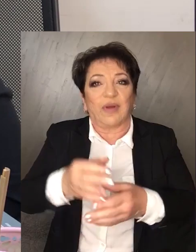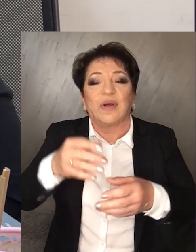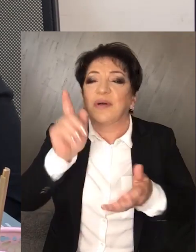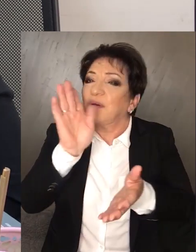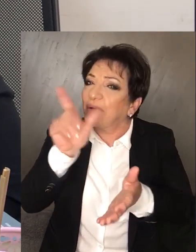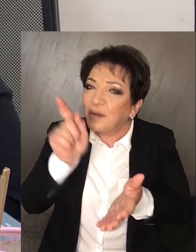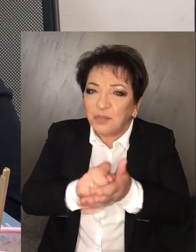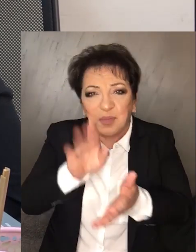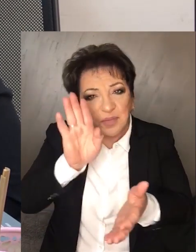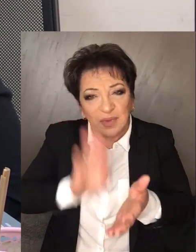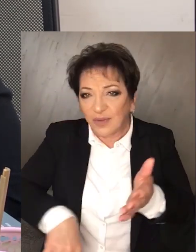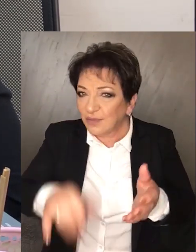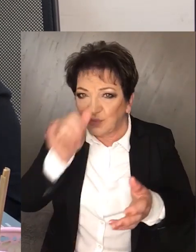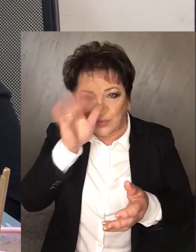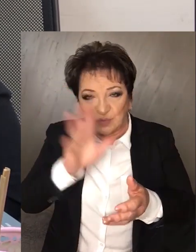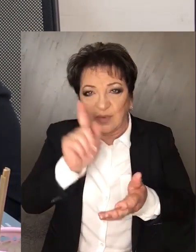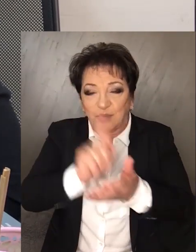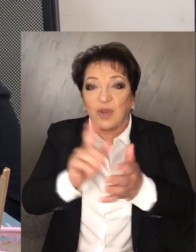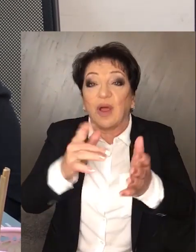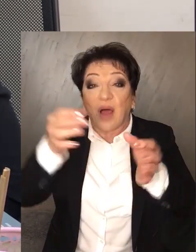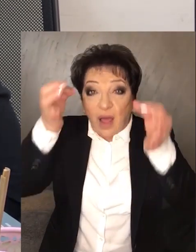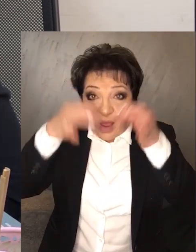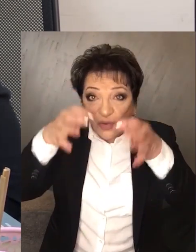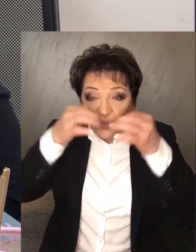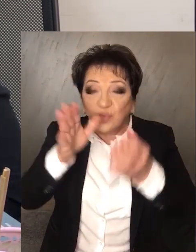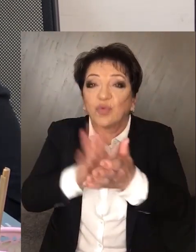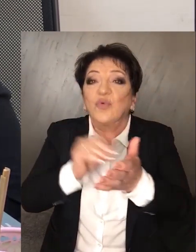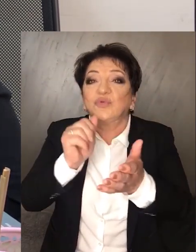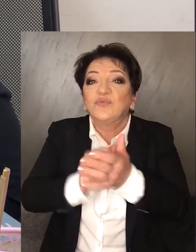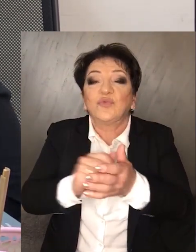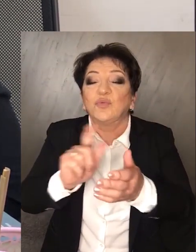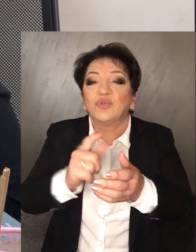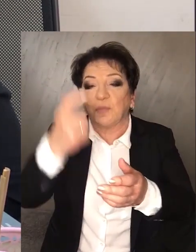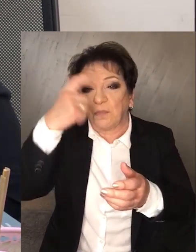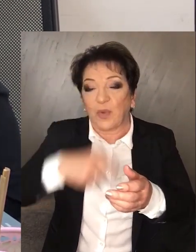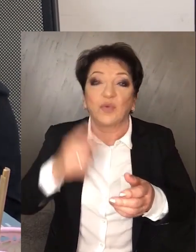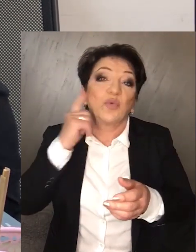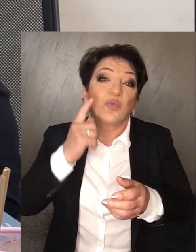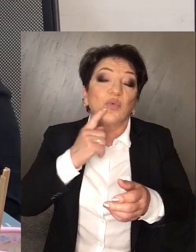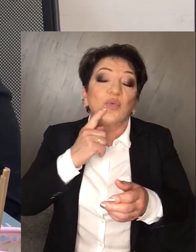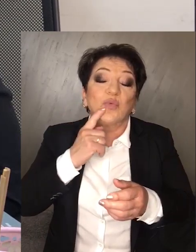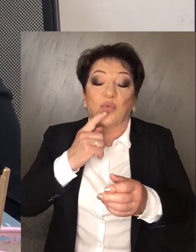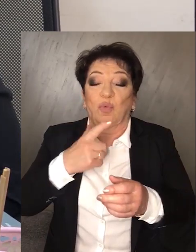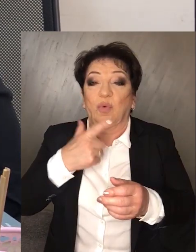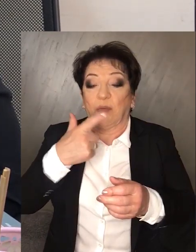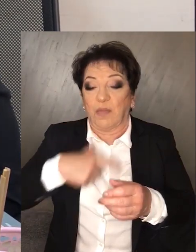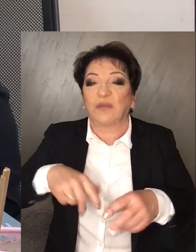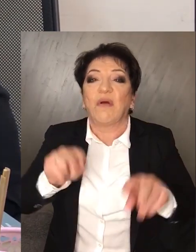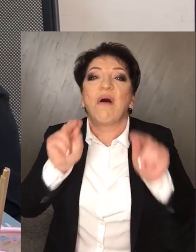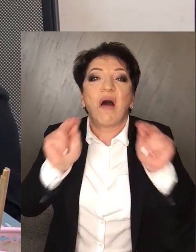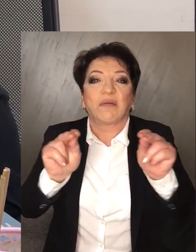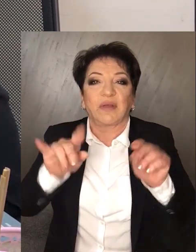Աստծուն, ճիշտ է հաճախ արցունքներ կան, բայց այդ արցունքը, չգիտեմ, ես միշտ ասել եմ, արցունքը Հիսուսի